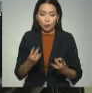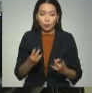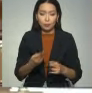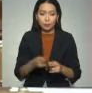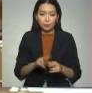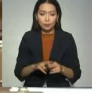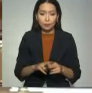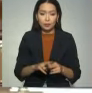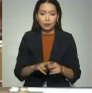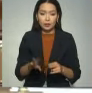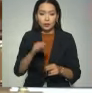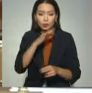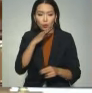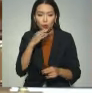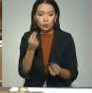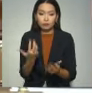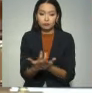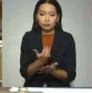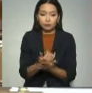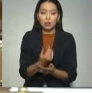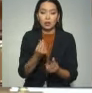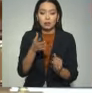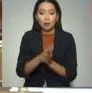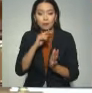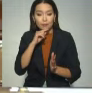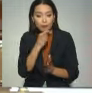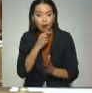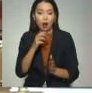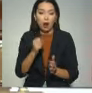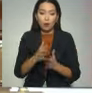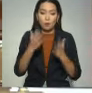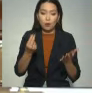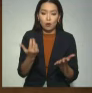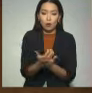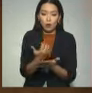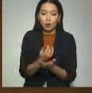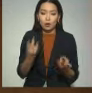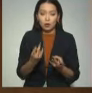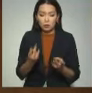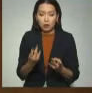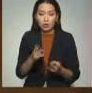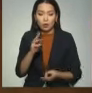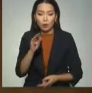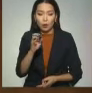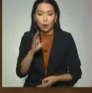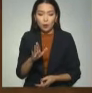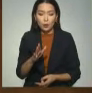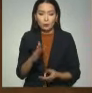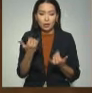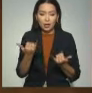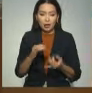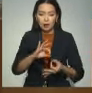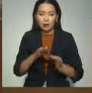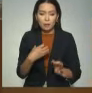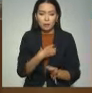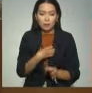азырақ жұмсап, көбірек табыс табу керек. Қазір бұл мәселеде олқылықтар бар. Қасым Жомарт Тоқаев қазіргі күрделі